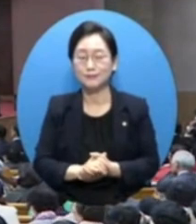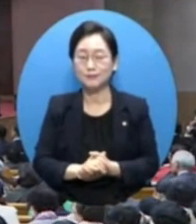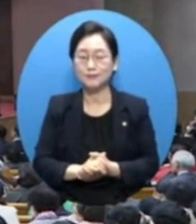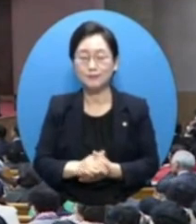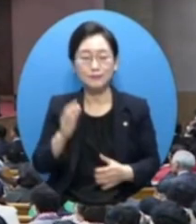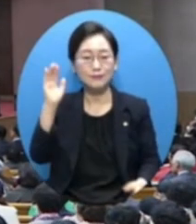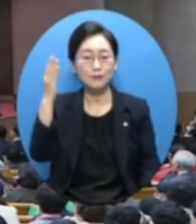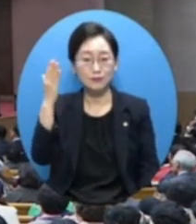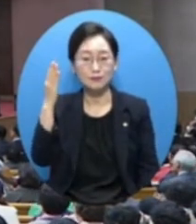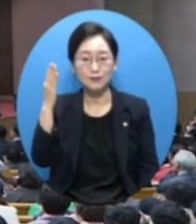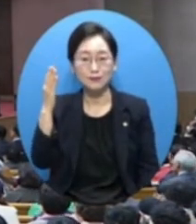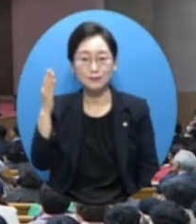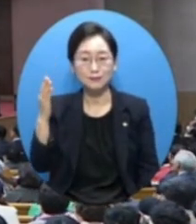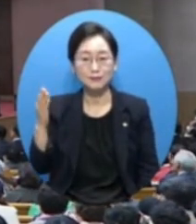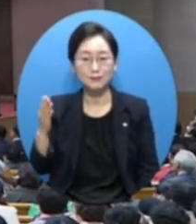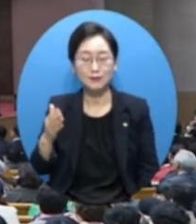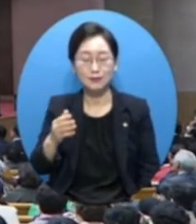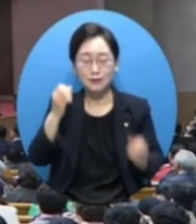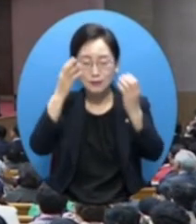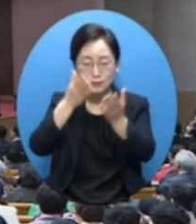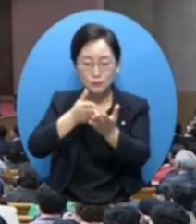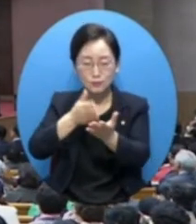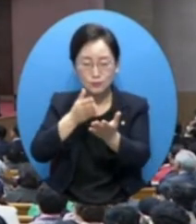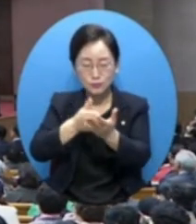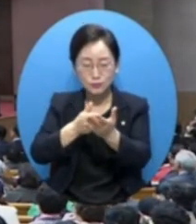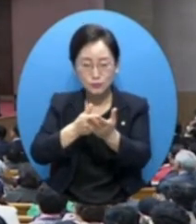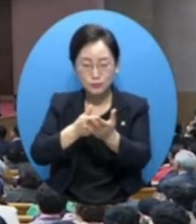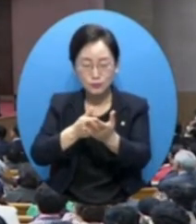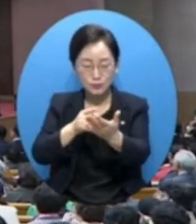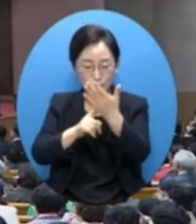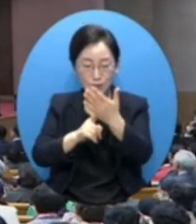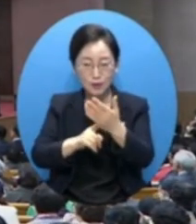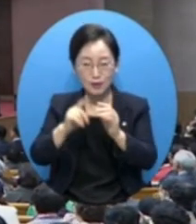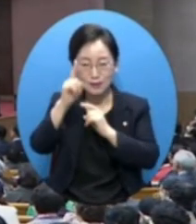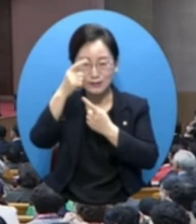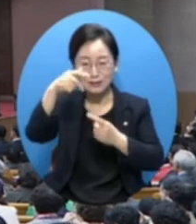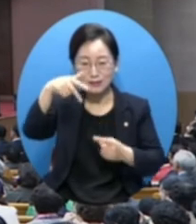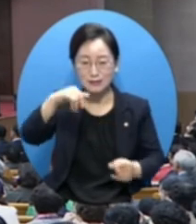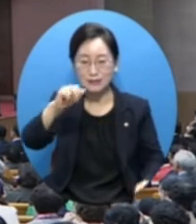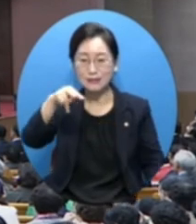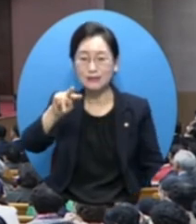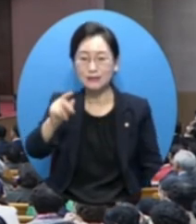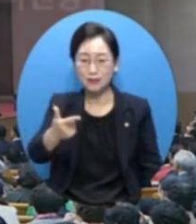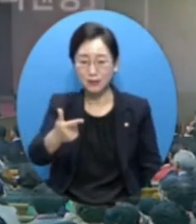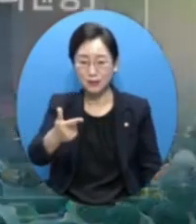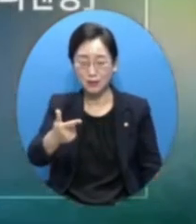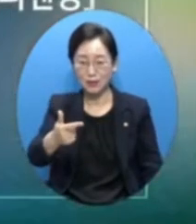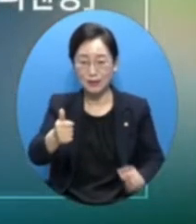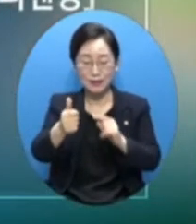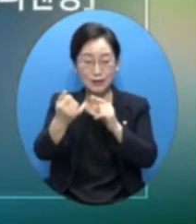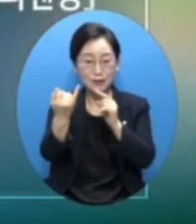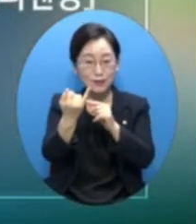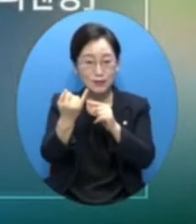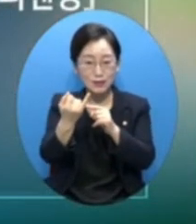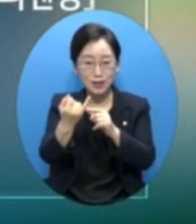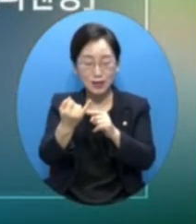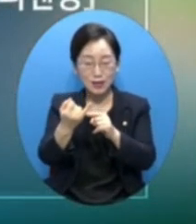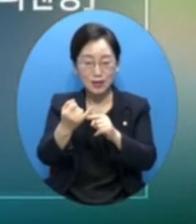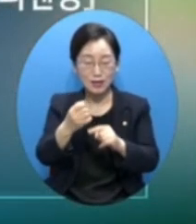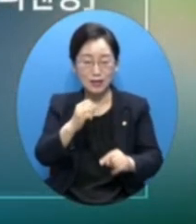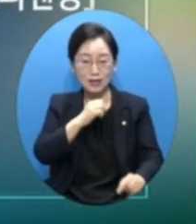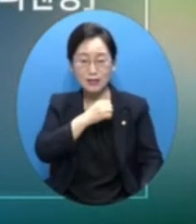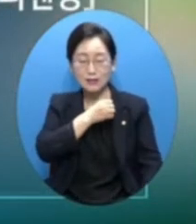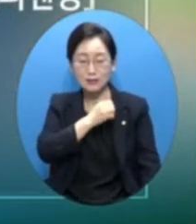최근에 뉴스에 이지선 교수가 이화대학교 교수로 채용됐다고 하는